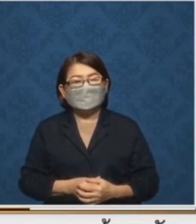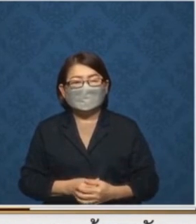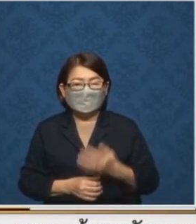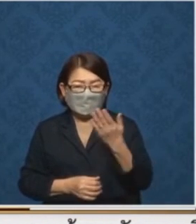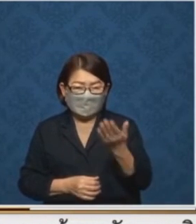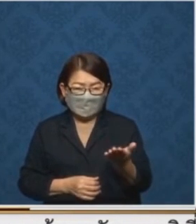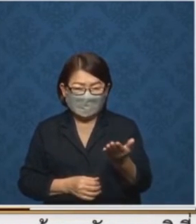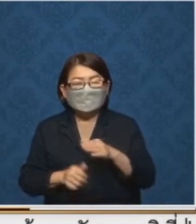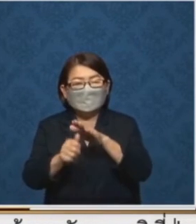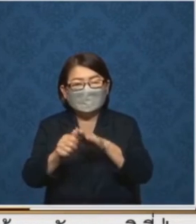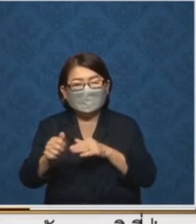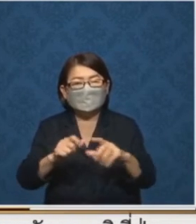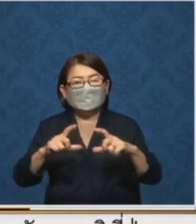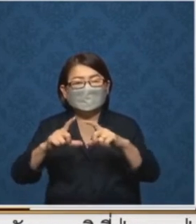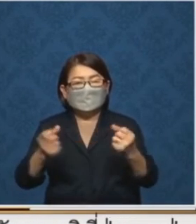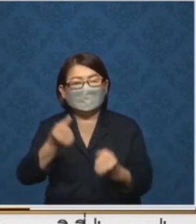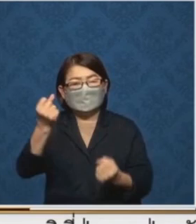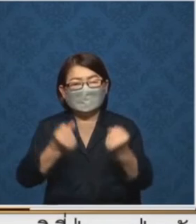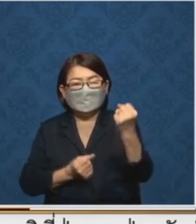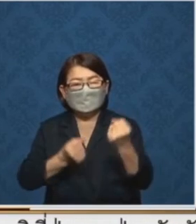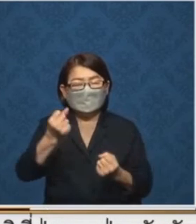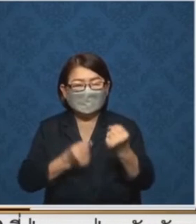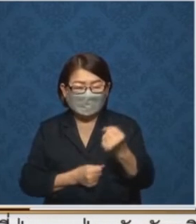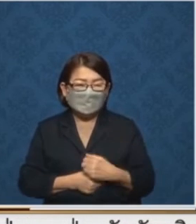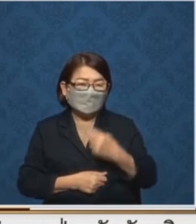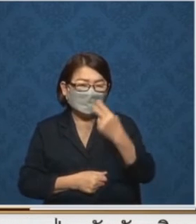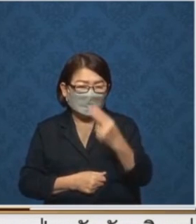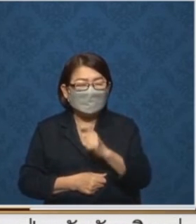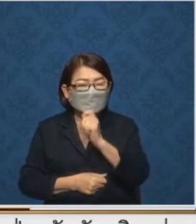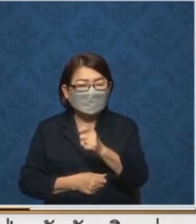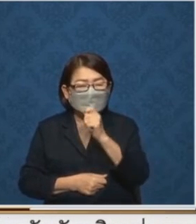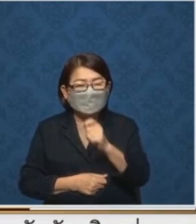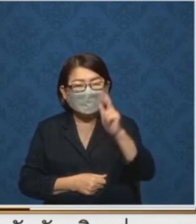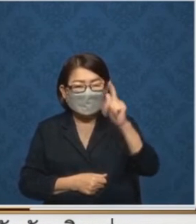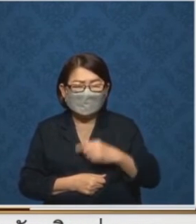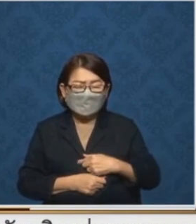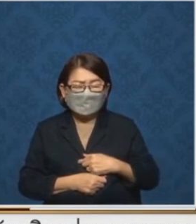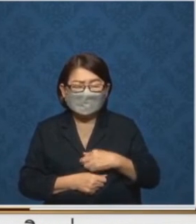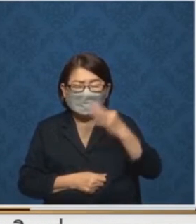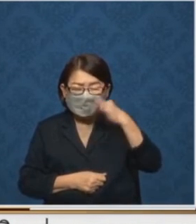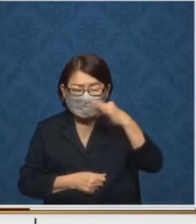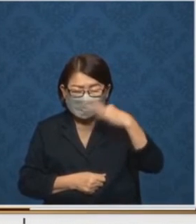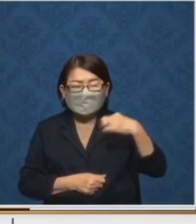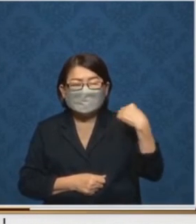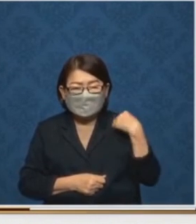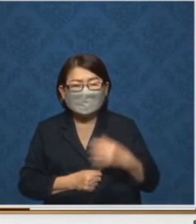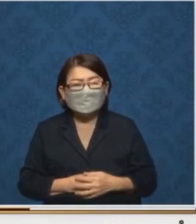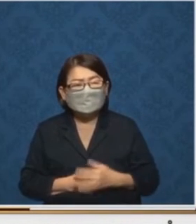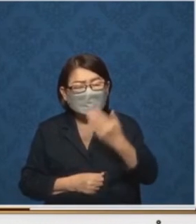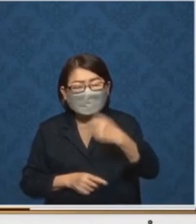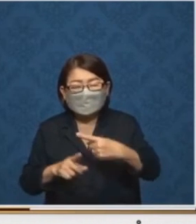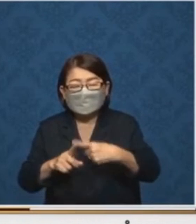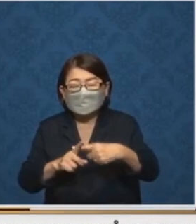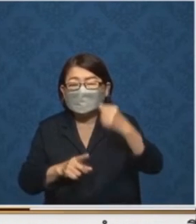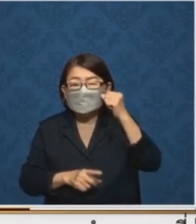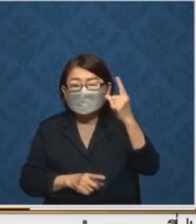พืชผลทางการเกษตเกิดอะไรขึ้นไปดูแบเรวๆเลยนะครับราคาข้าวดิ่งที่สุดขอโทษนะขอ